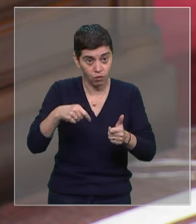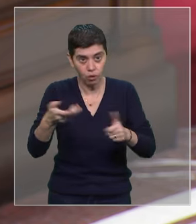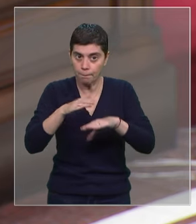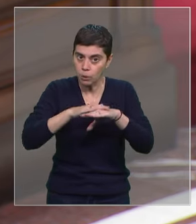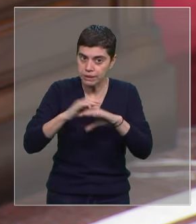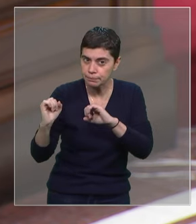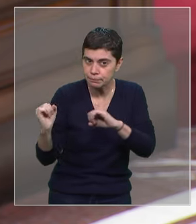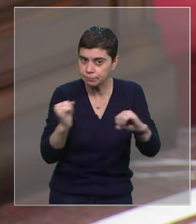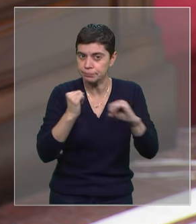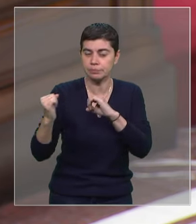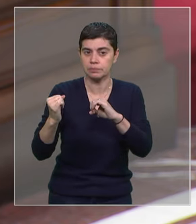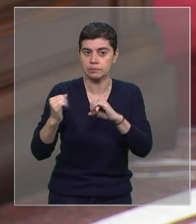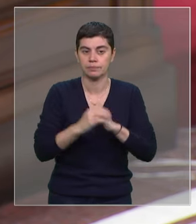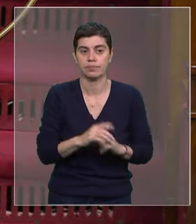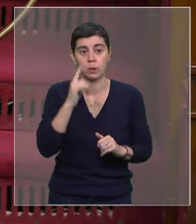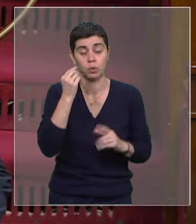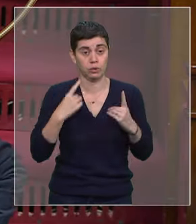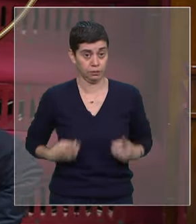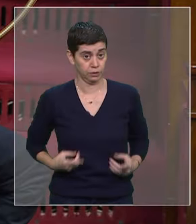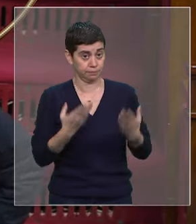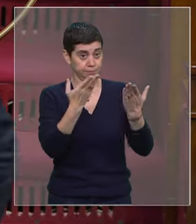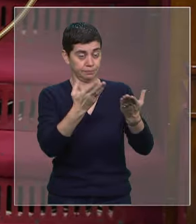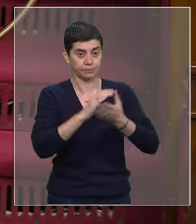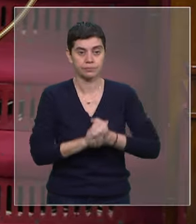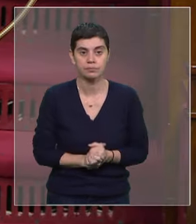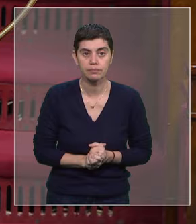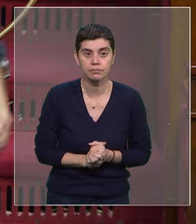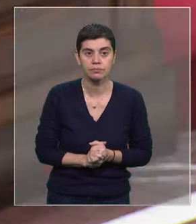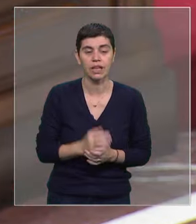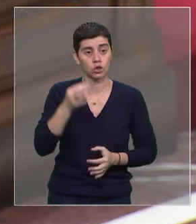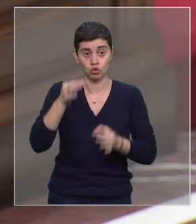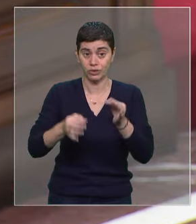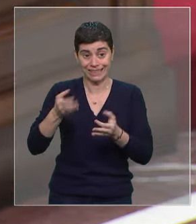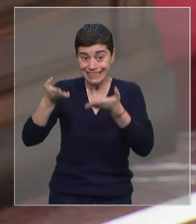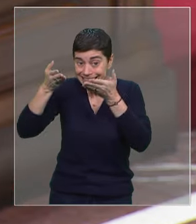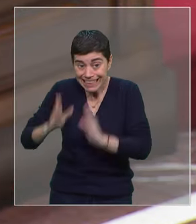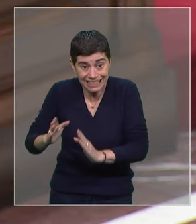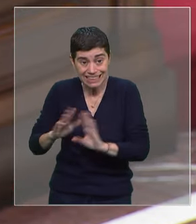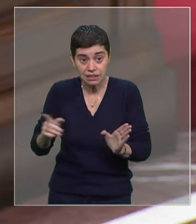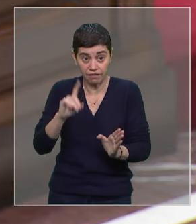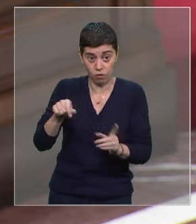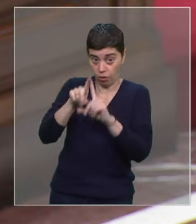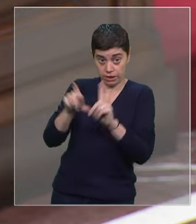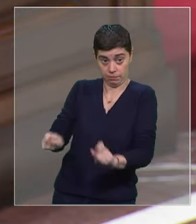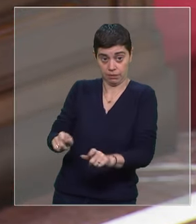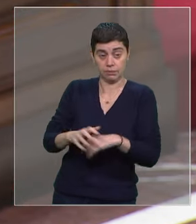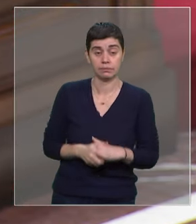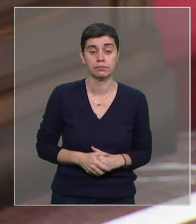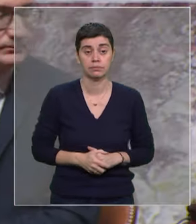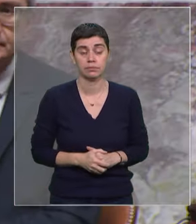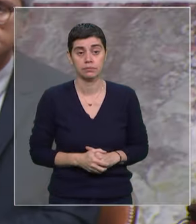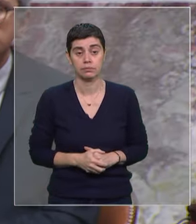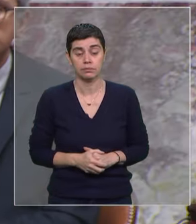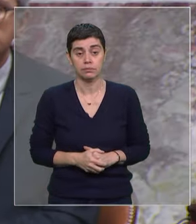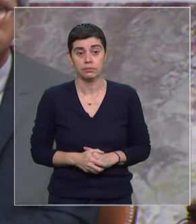politique. Monsieur le député Bernalicis, la justice a tranché, respectez-la.